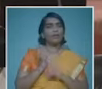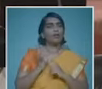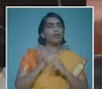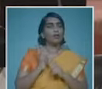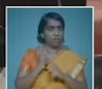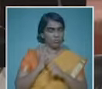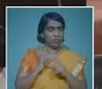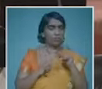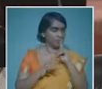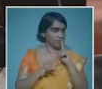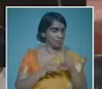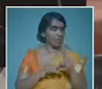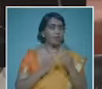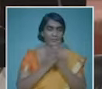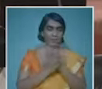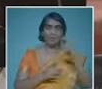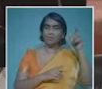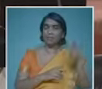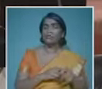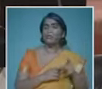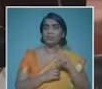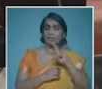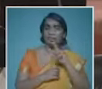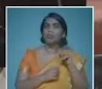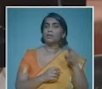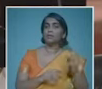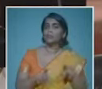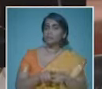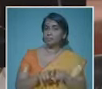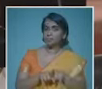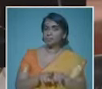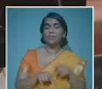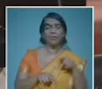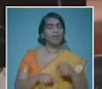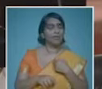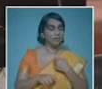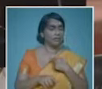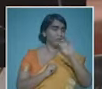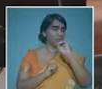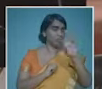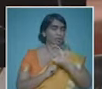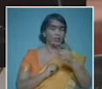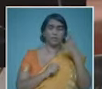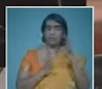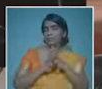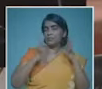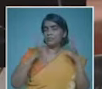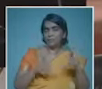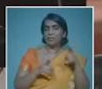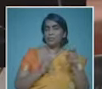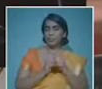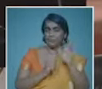கௌரவ கப்பல் துறை அமைச்சரை நான் கேட்கின்றேன், தற்போது கொழும்பு துறைமுகத்தை யார் வைத்திருக்கின்றார்கள்? கடந்த